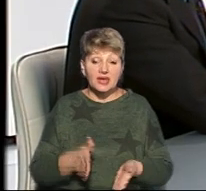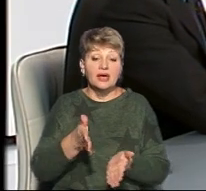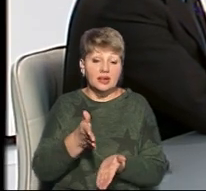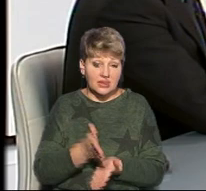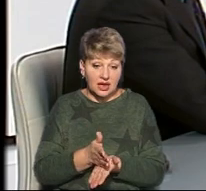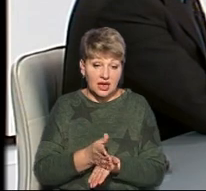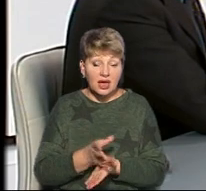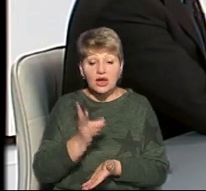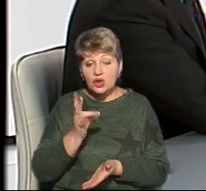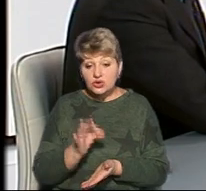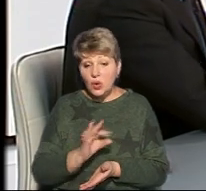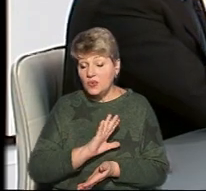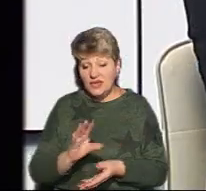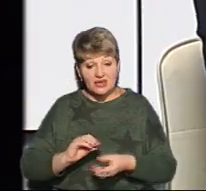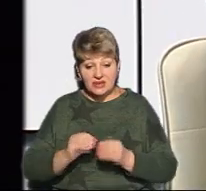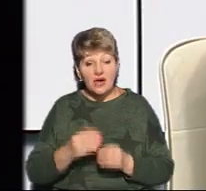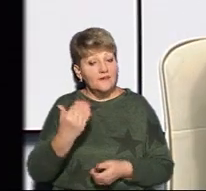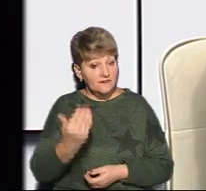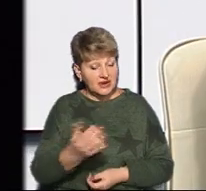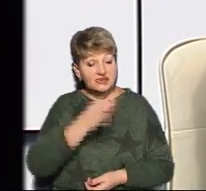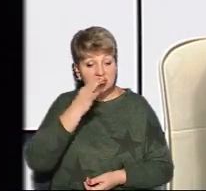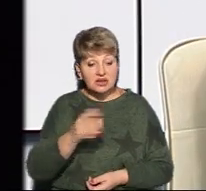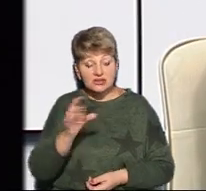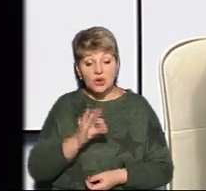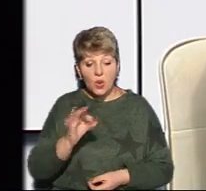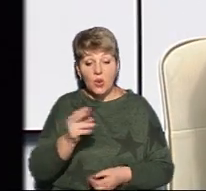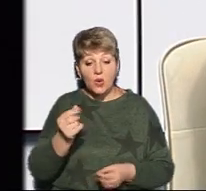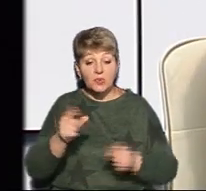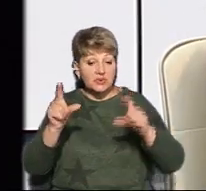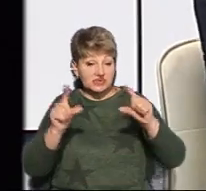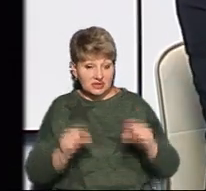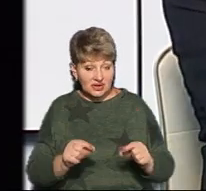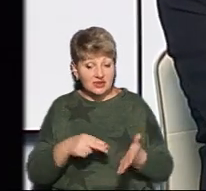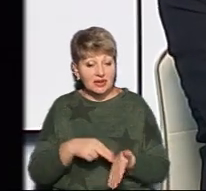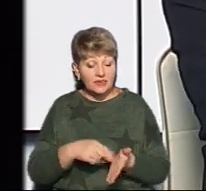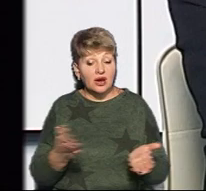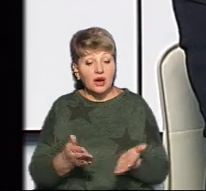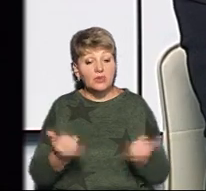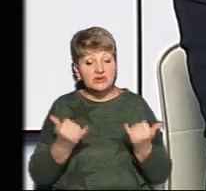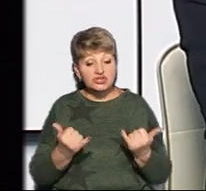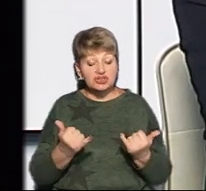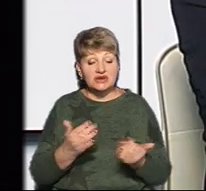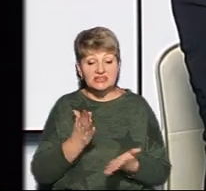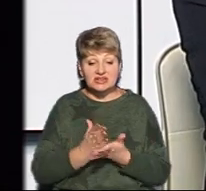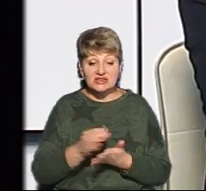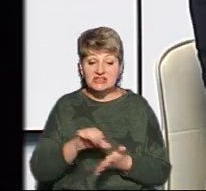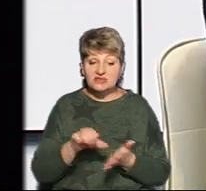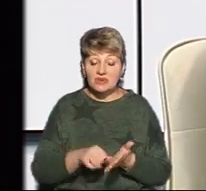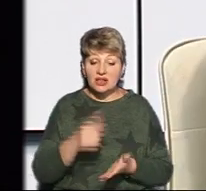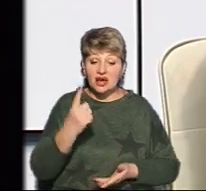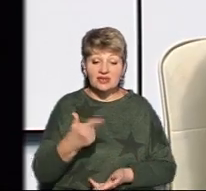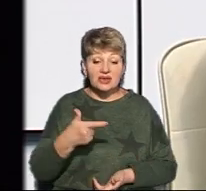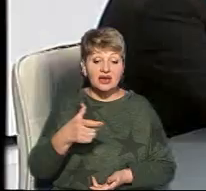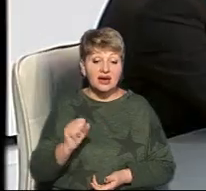вирішуються не так уже й складно. Ви сказали про зниження тарифу. Який наразі діє тариф в Смілі за одну гігакалорію